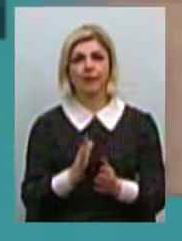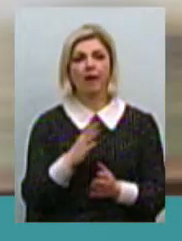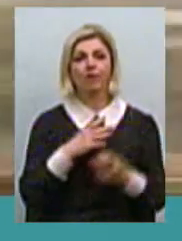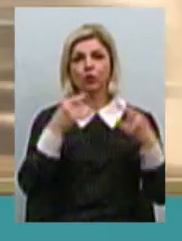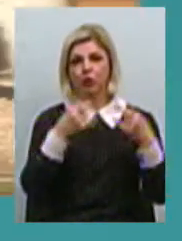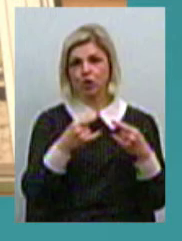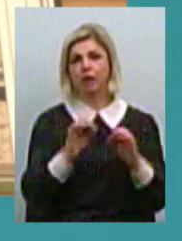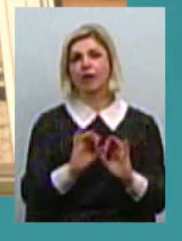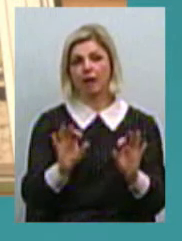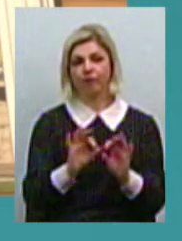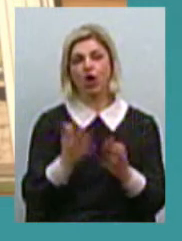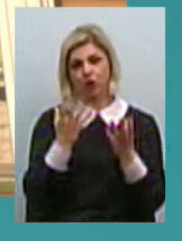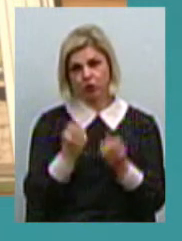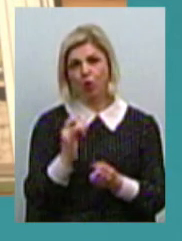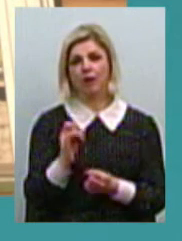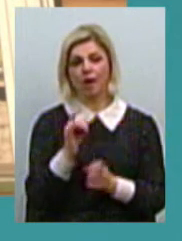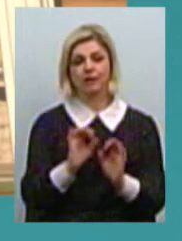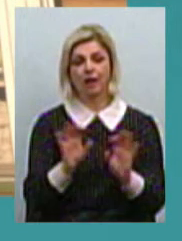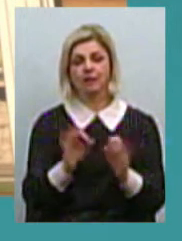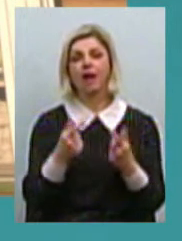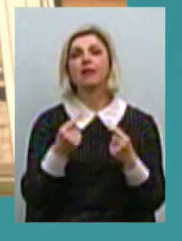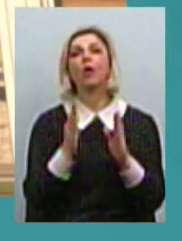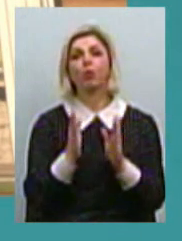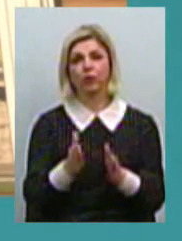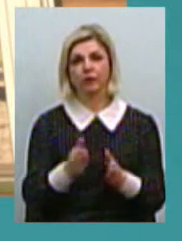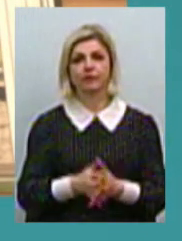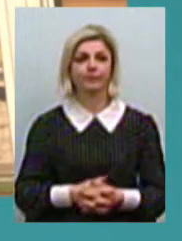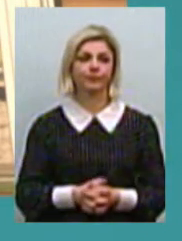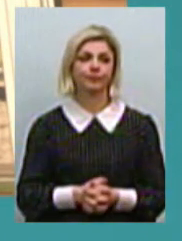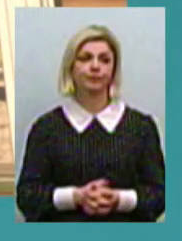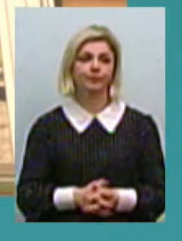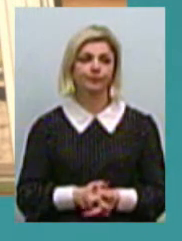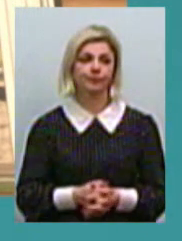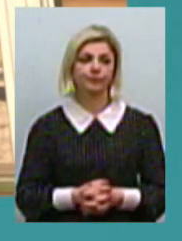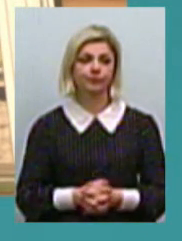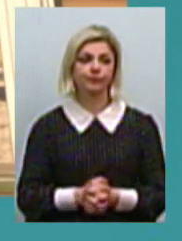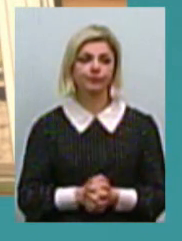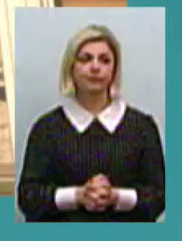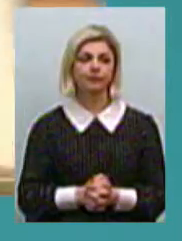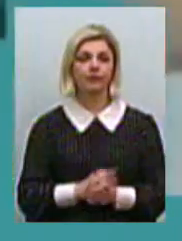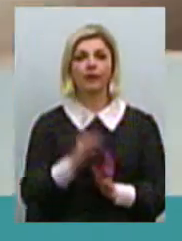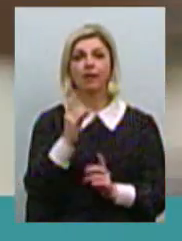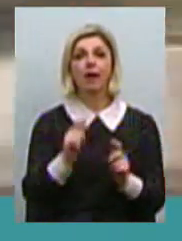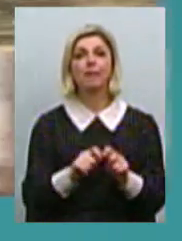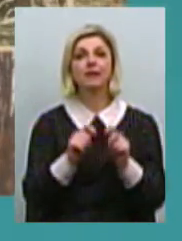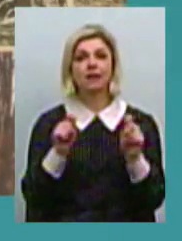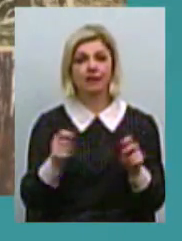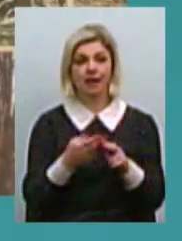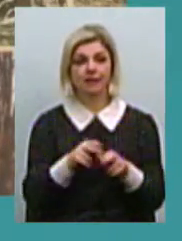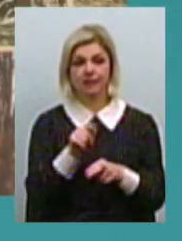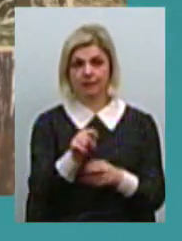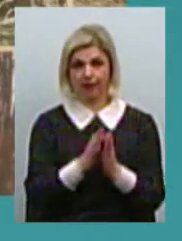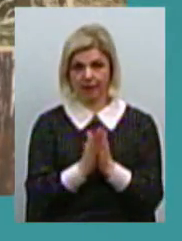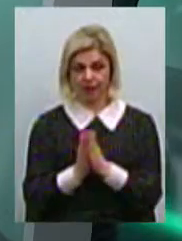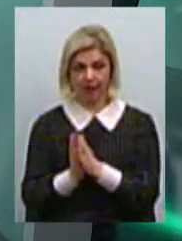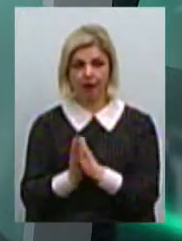йшлося, але ще раз скажіть, будь ласка, де вона буде? Ну, по-перше, на презентації цієї книги